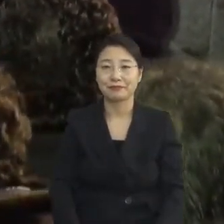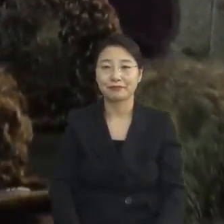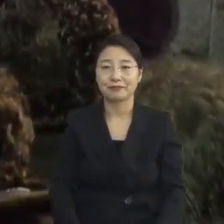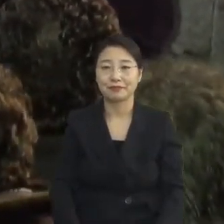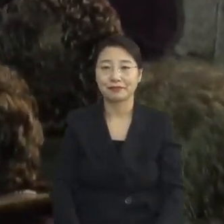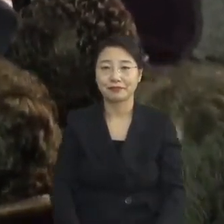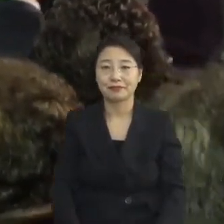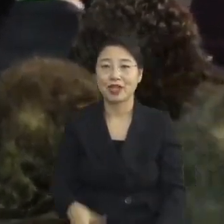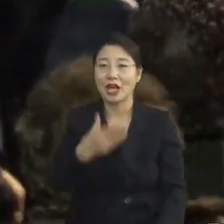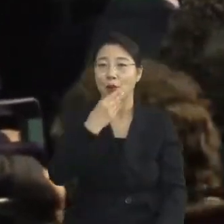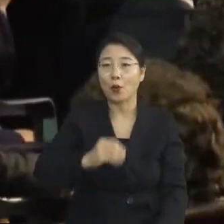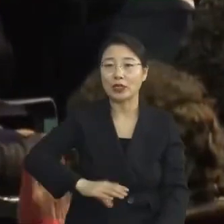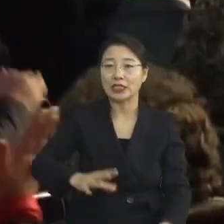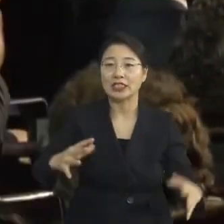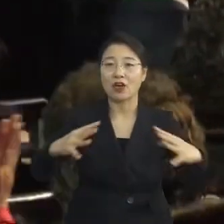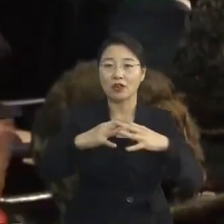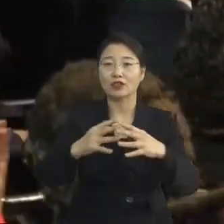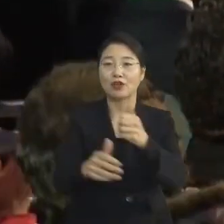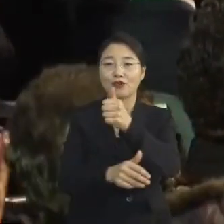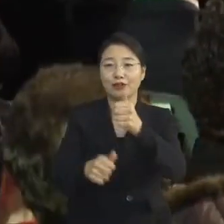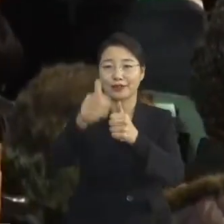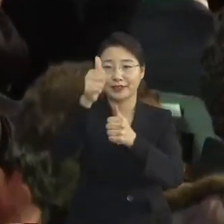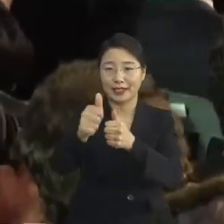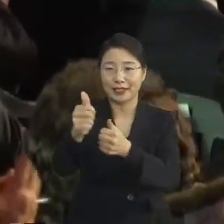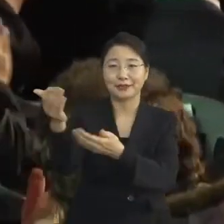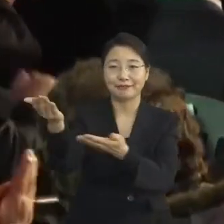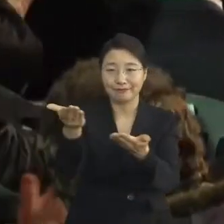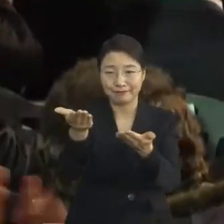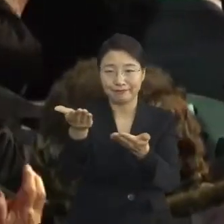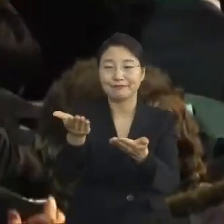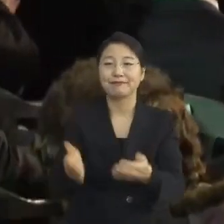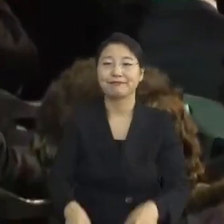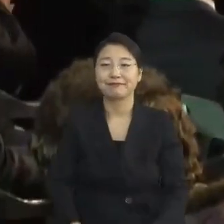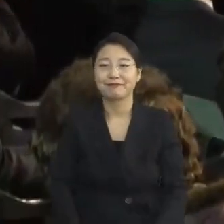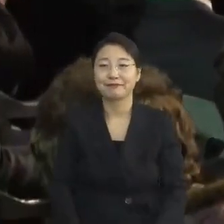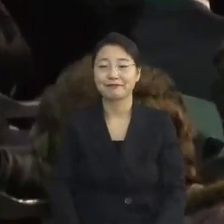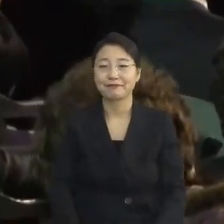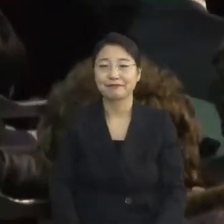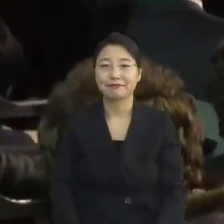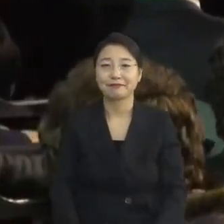한지역 복지건설위원장님 참석하셨습니다.